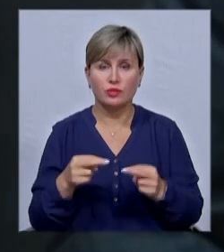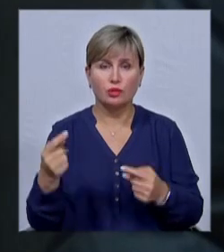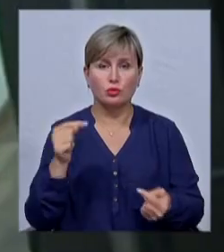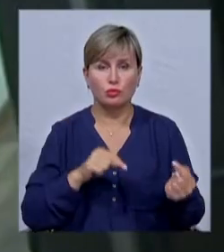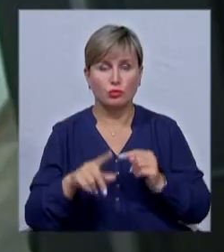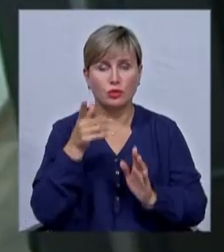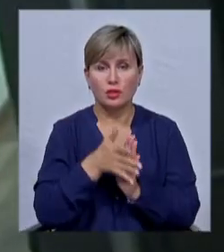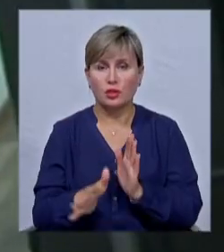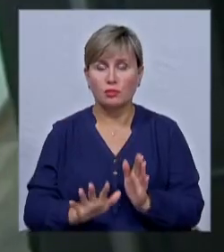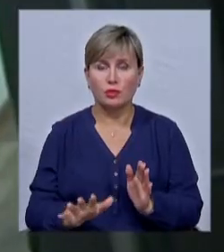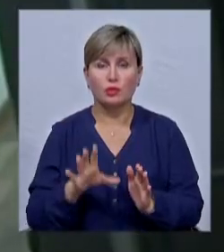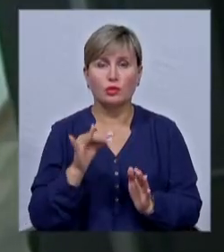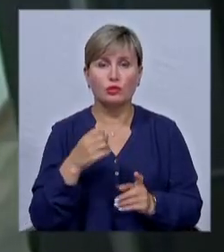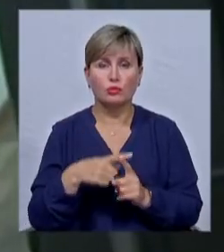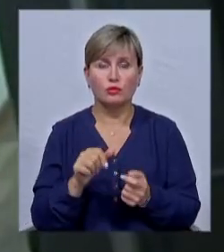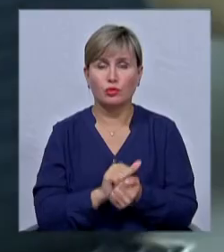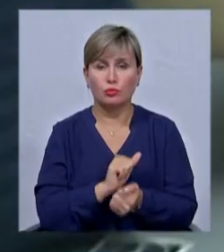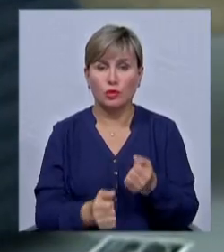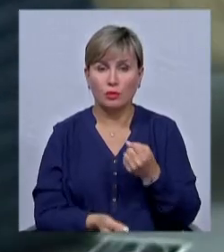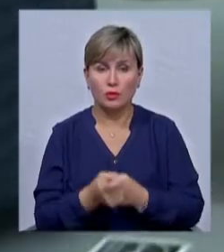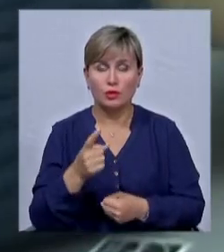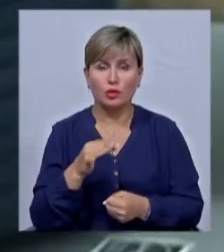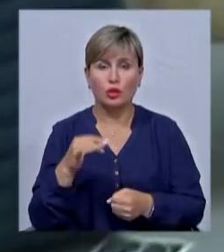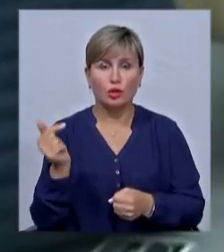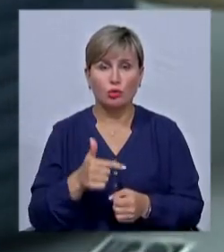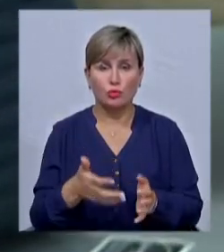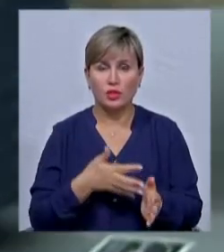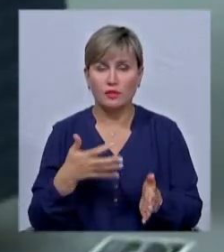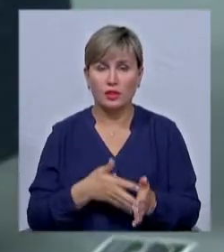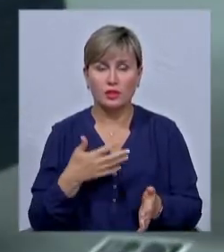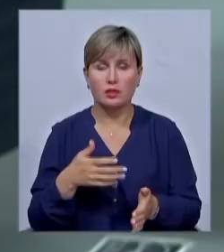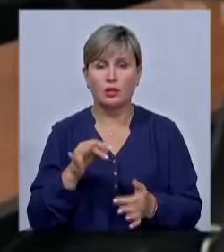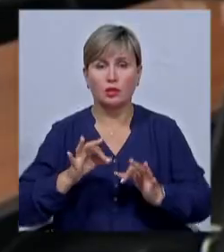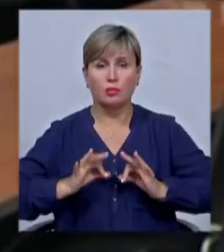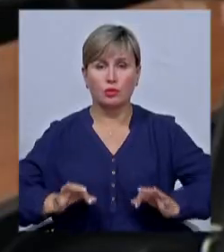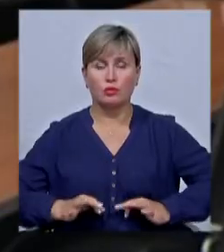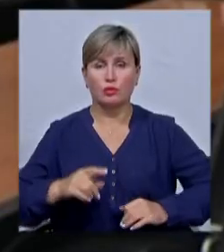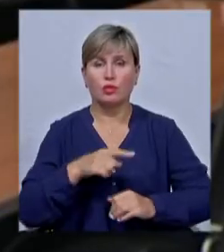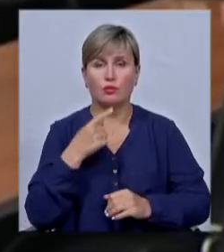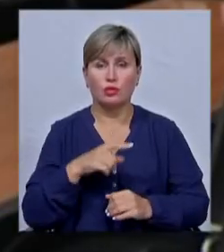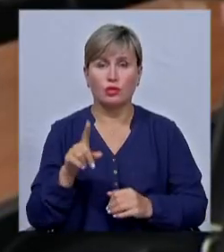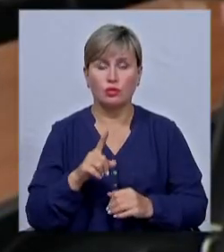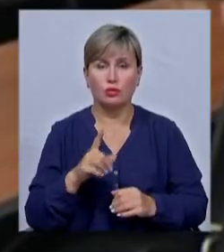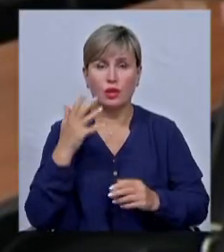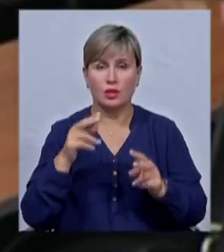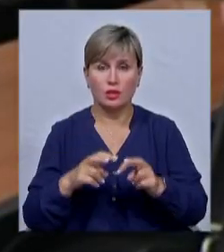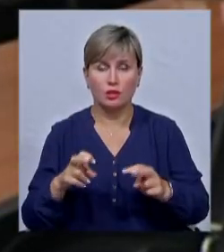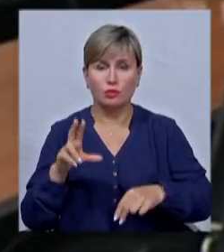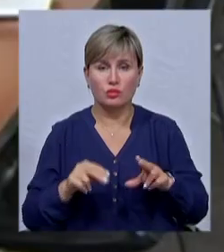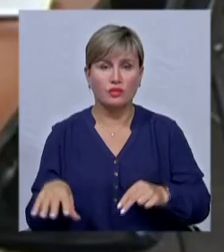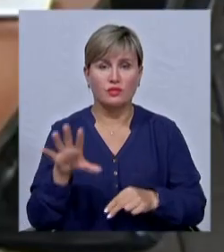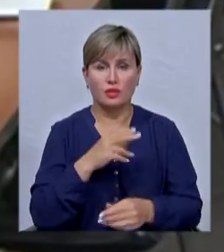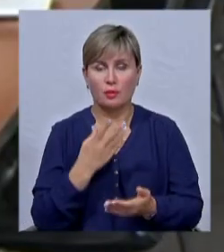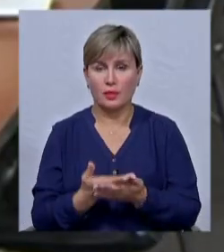друга не понимали к тому же в документах обнаружены и грубые недочеты но вот прокурор утверждает что в ходе расследования были учтены все